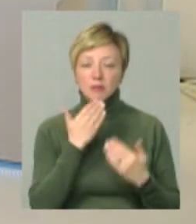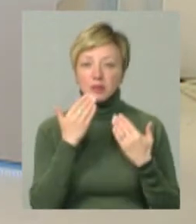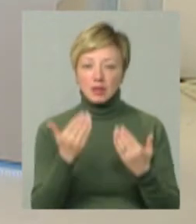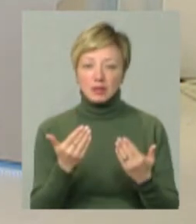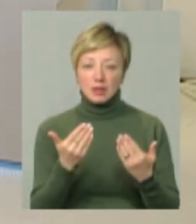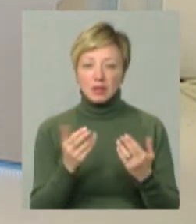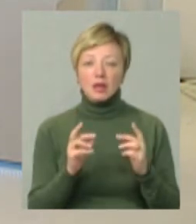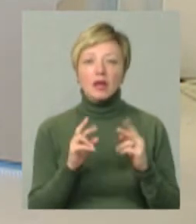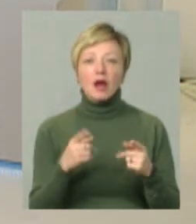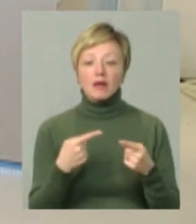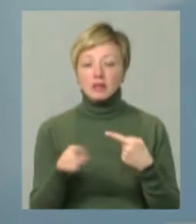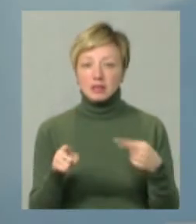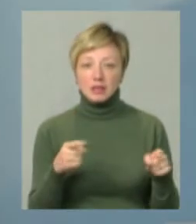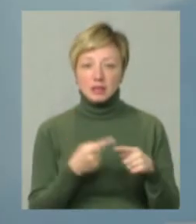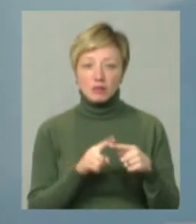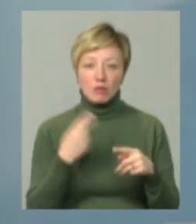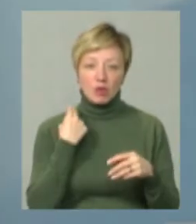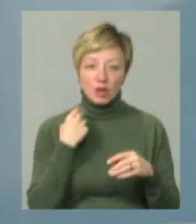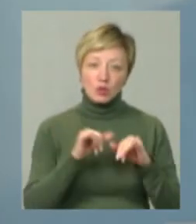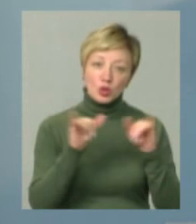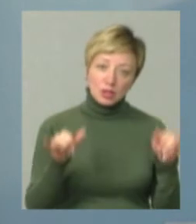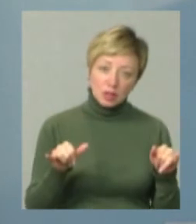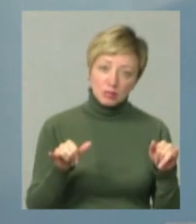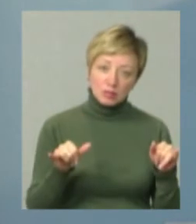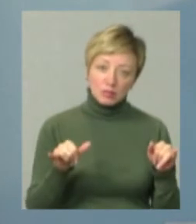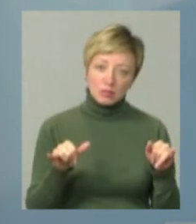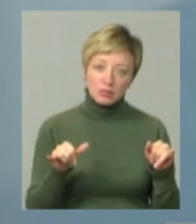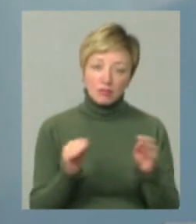вас запитати, як відрізняються оці борги? Вони зросли?